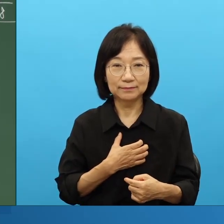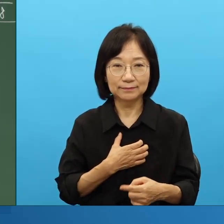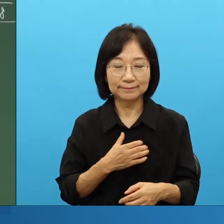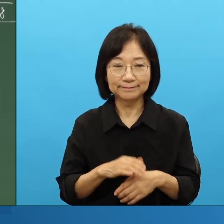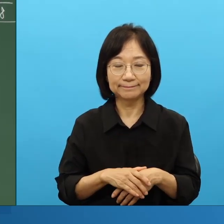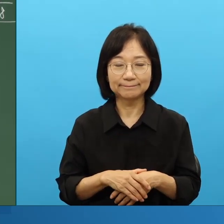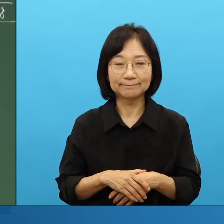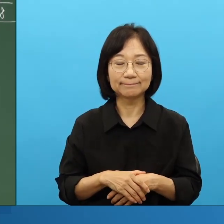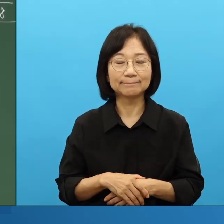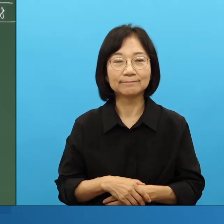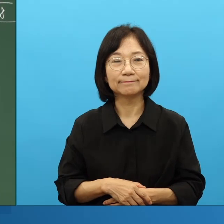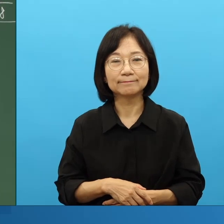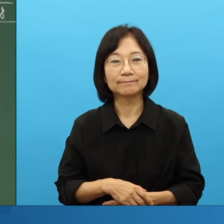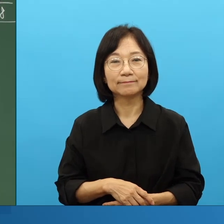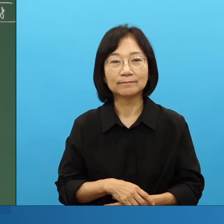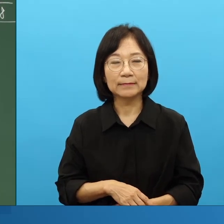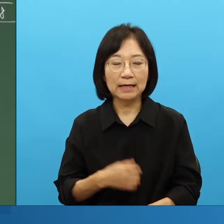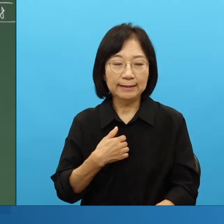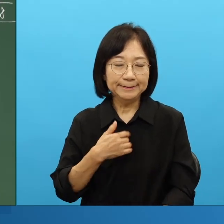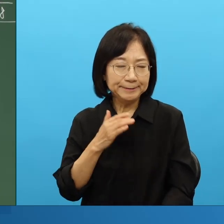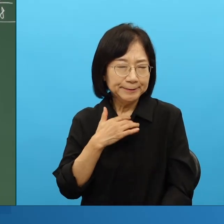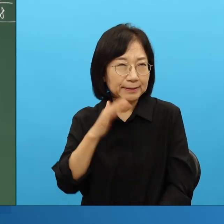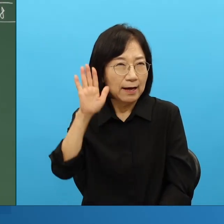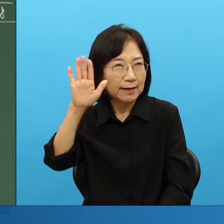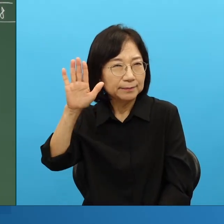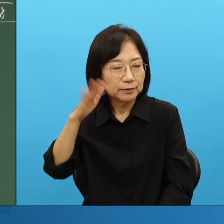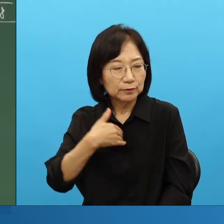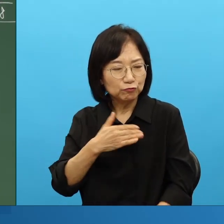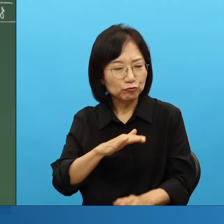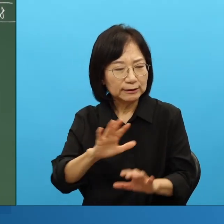우리나라가 세계화가 된다.